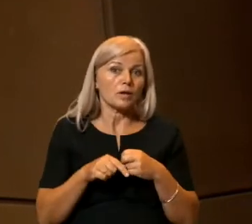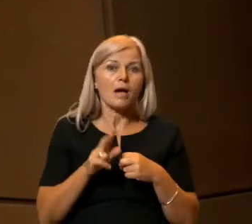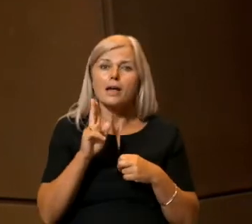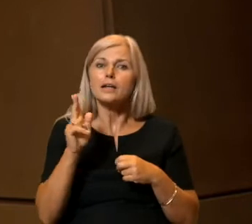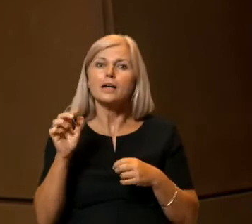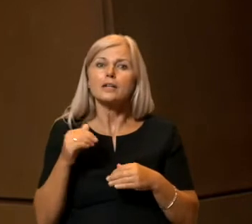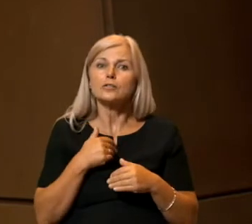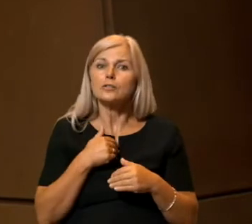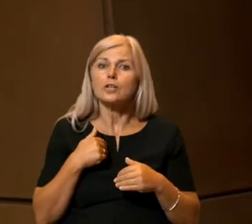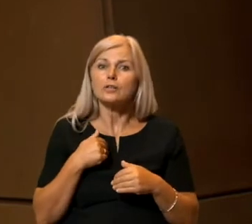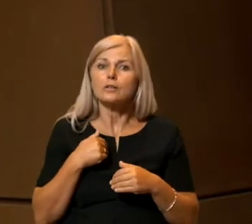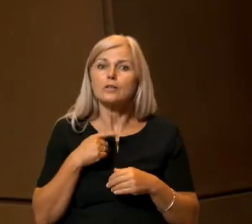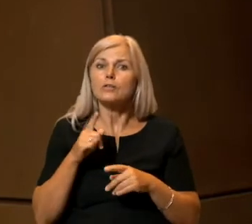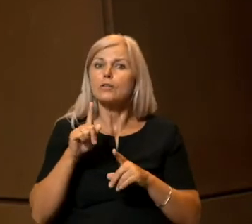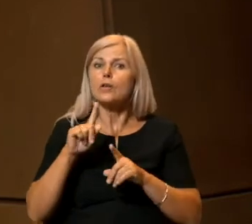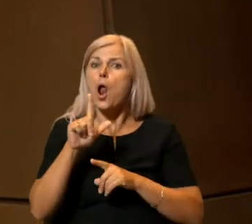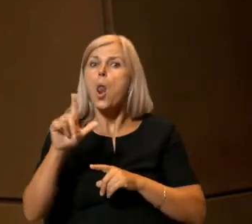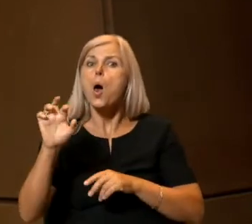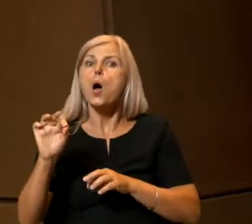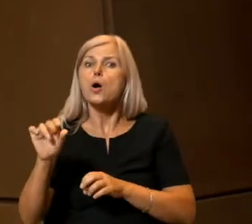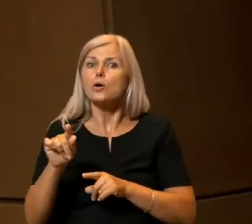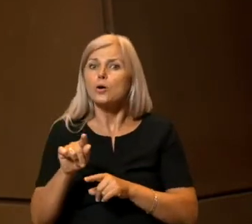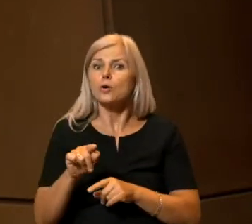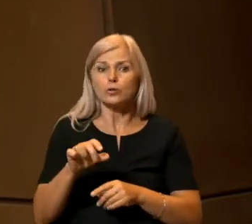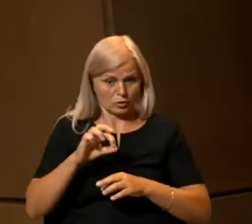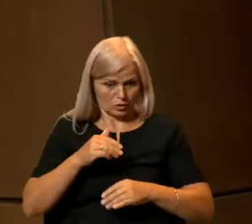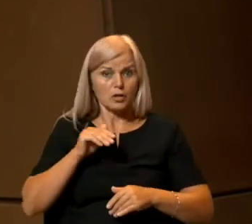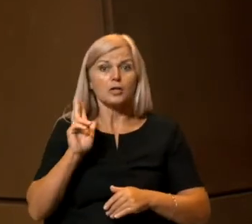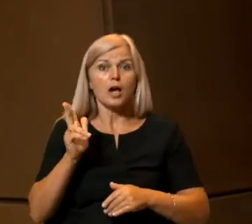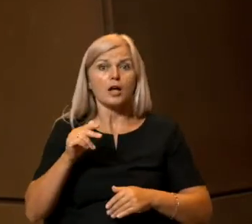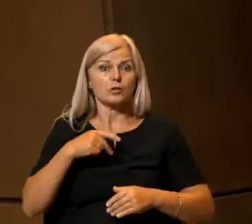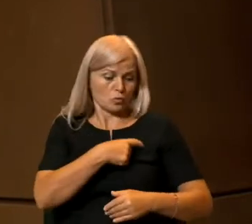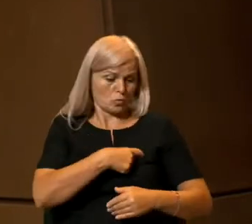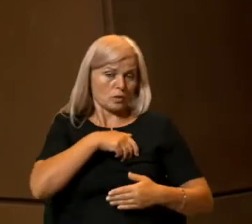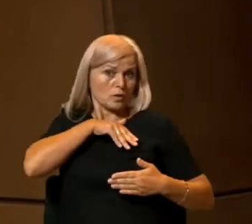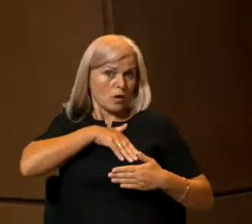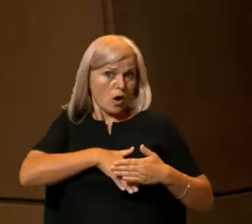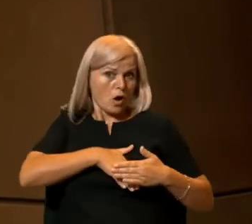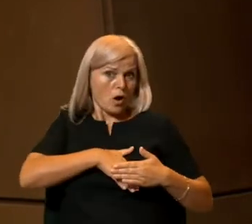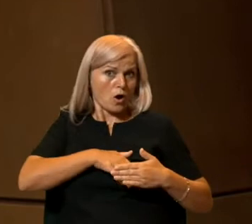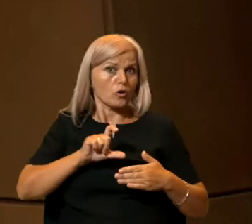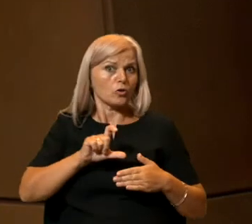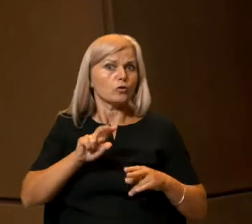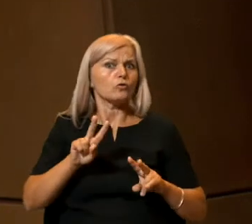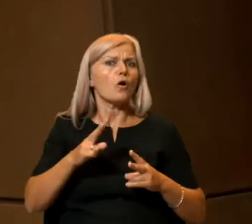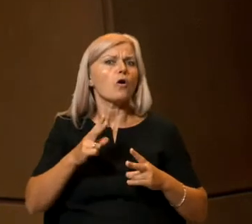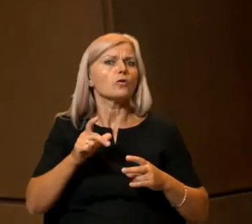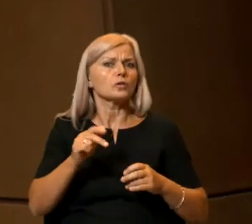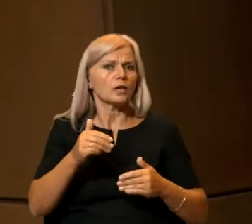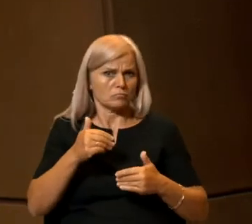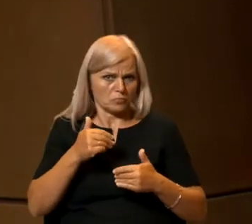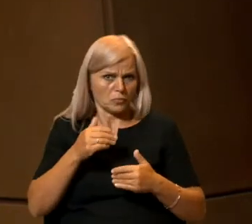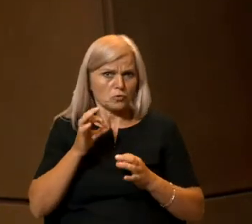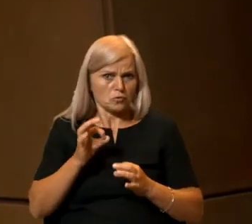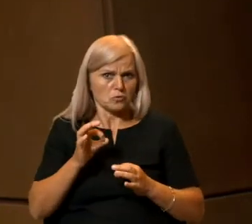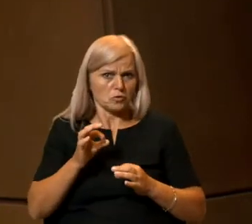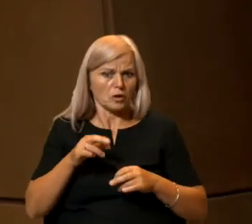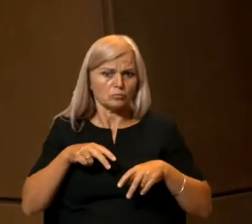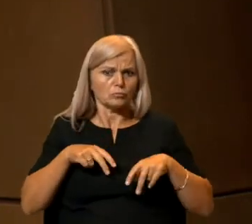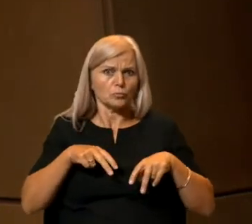z zadaniem, które mam nadzieję, że każdy w sercu nosi. Dokąd ja dzisiaj idę z tą